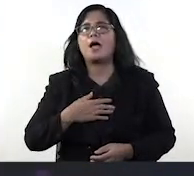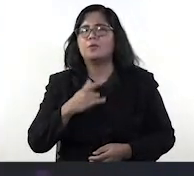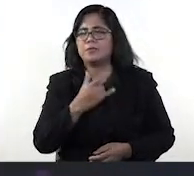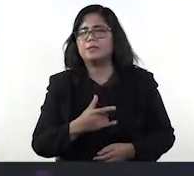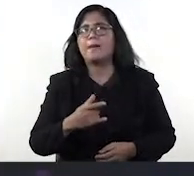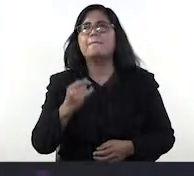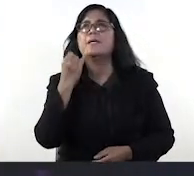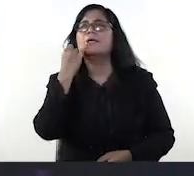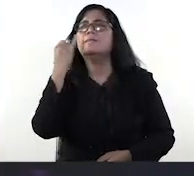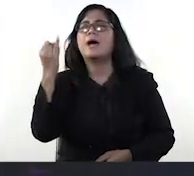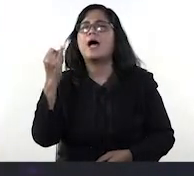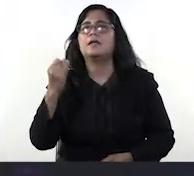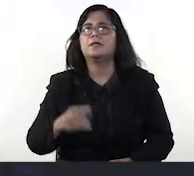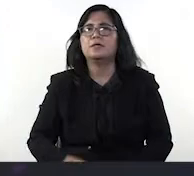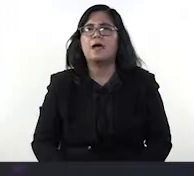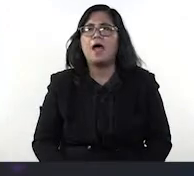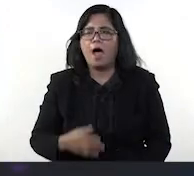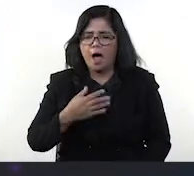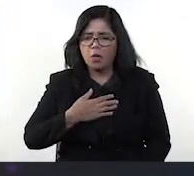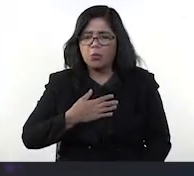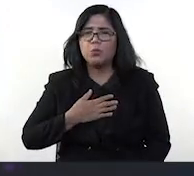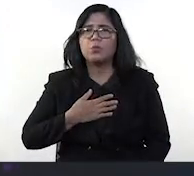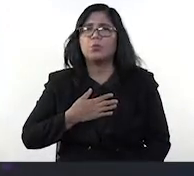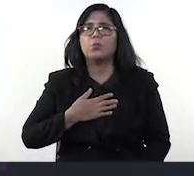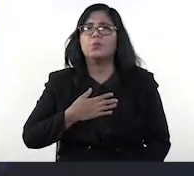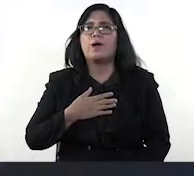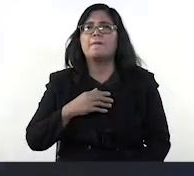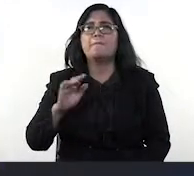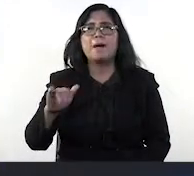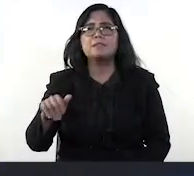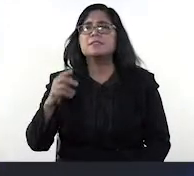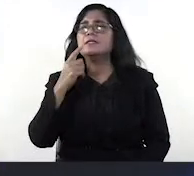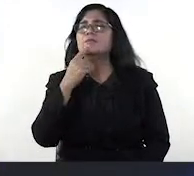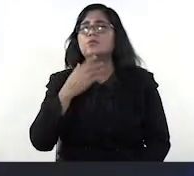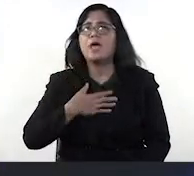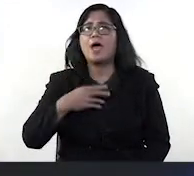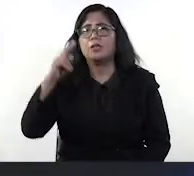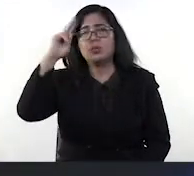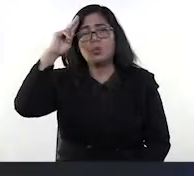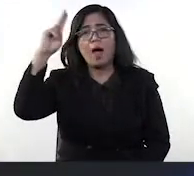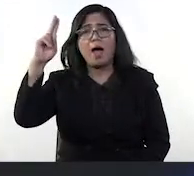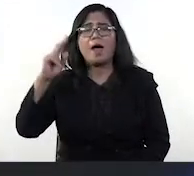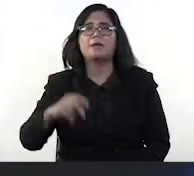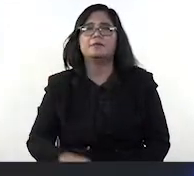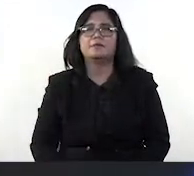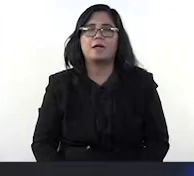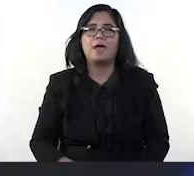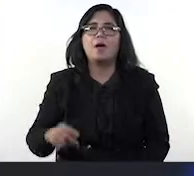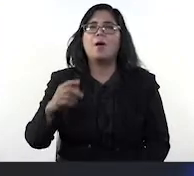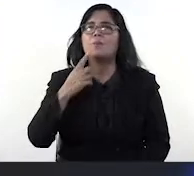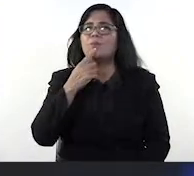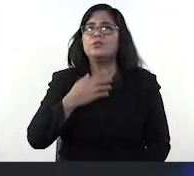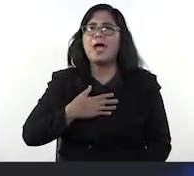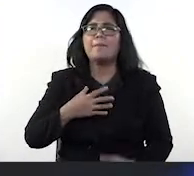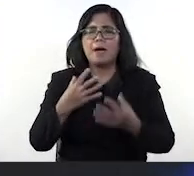aku tetap beriman aku masih punya Tuhan